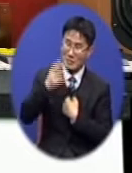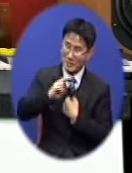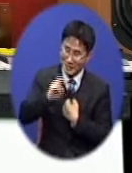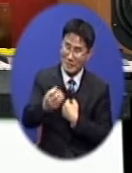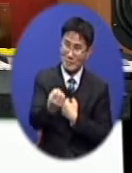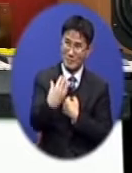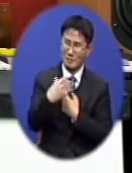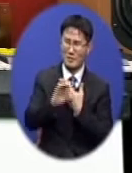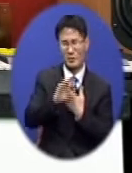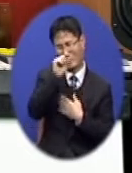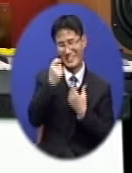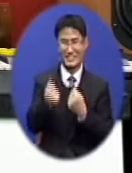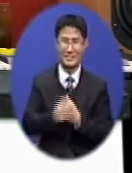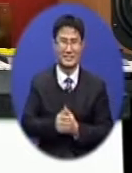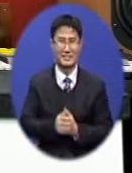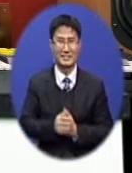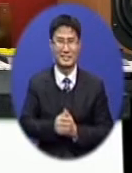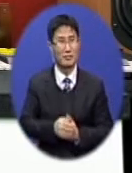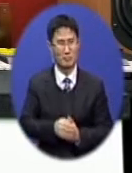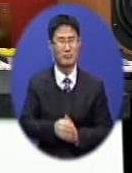말 된다. 네, 말 된다.